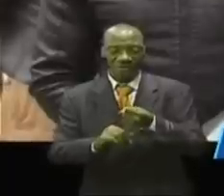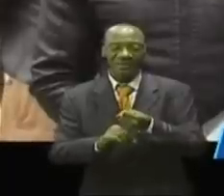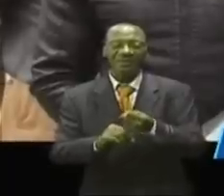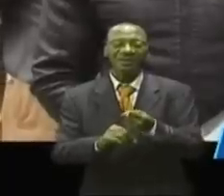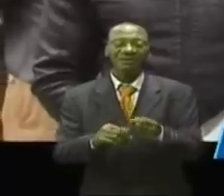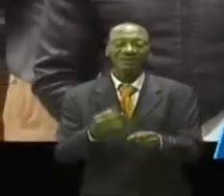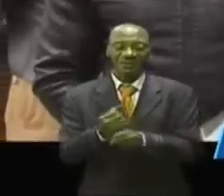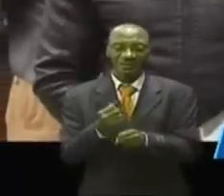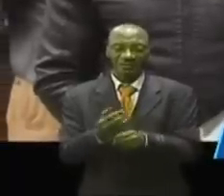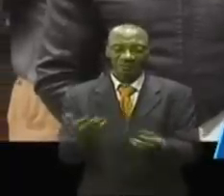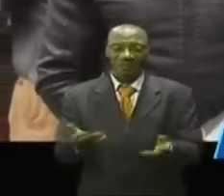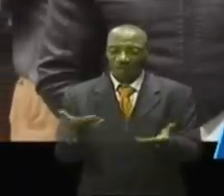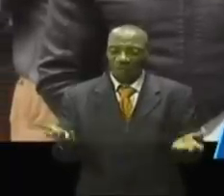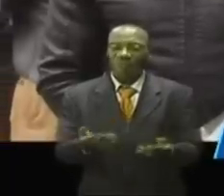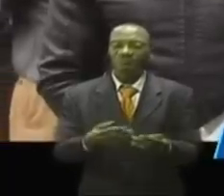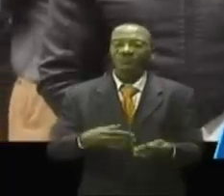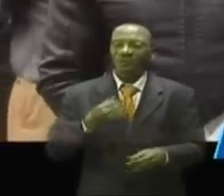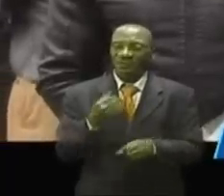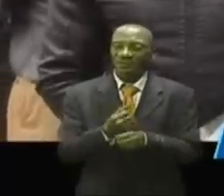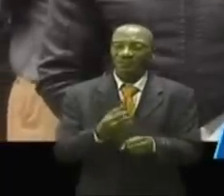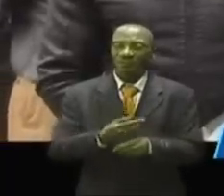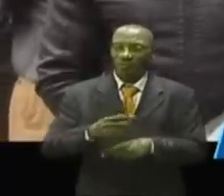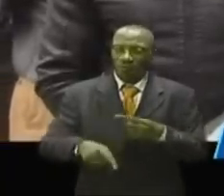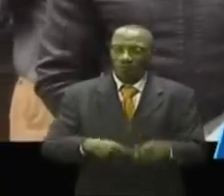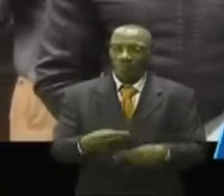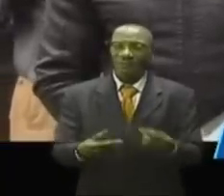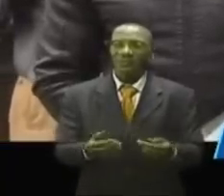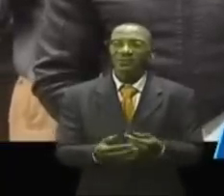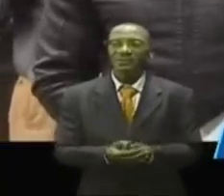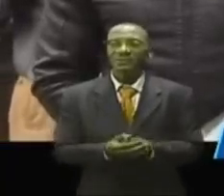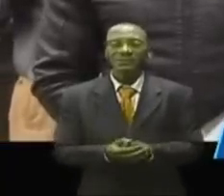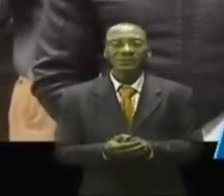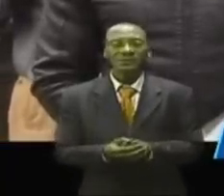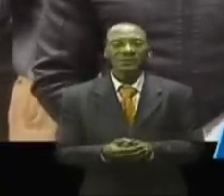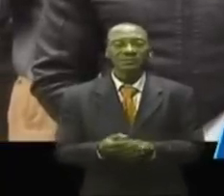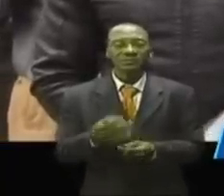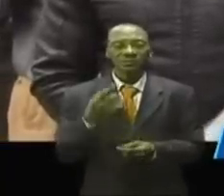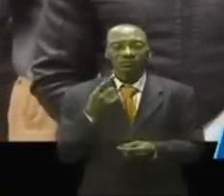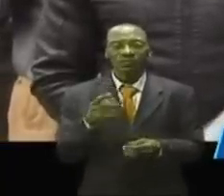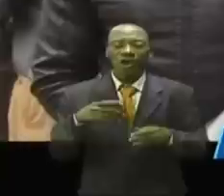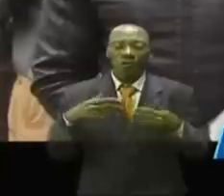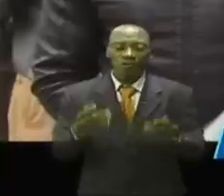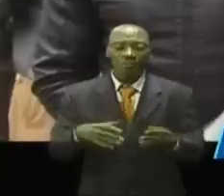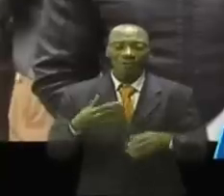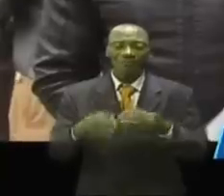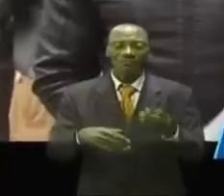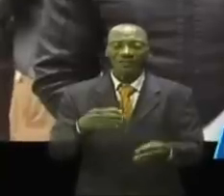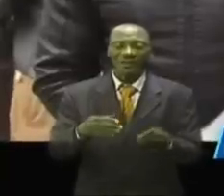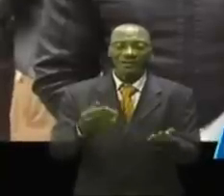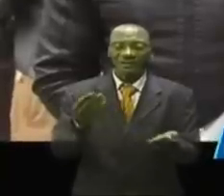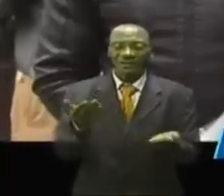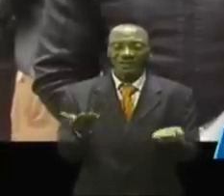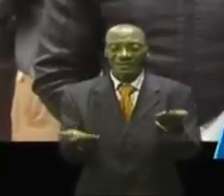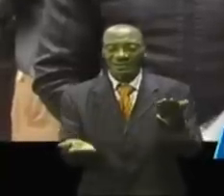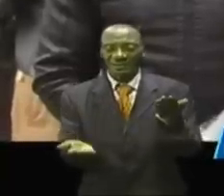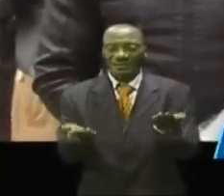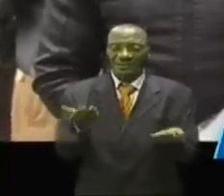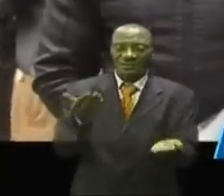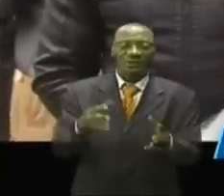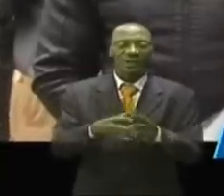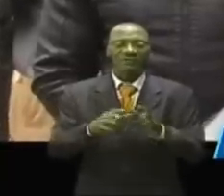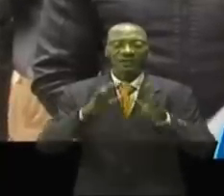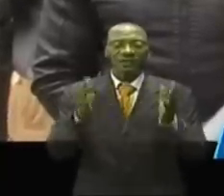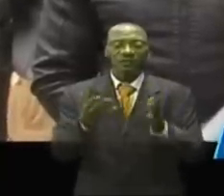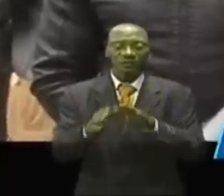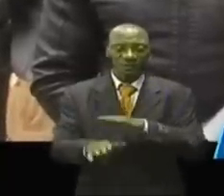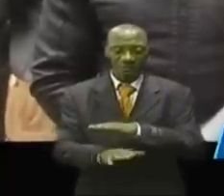communautés à la base. Parce que c'est ça le plus important. Comment essayer de rétablir l'équilibre, l'équité avec les communautés qui sont à la base,